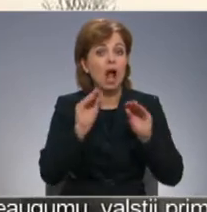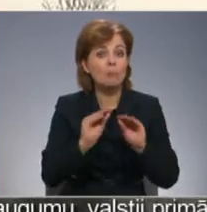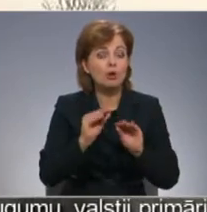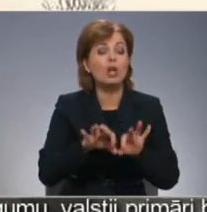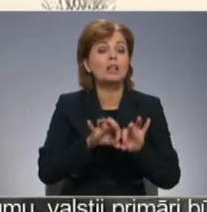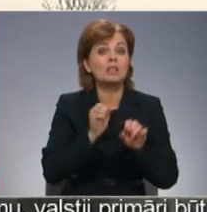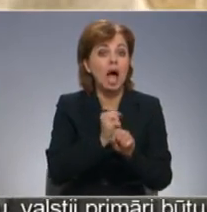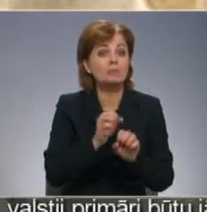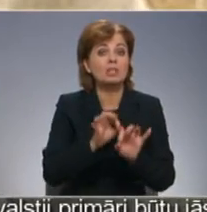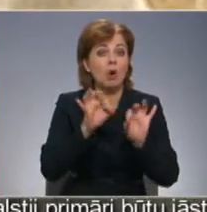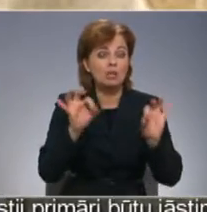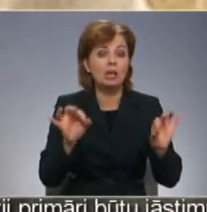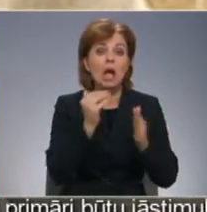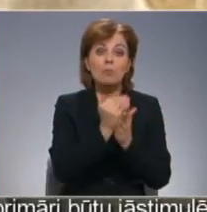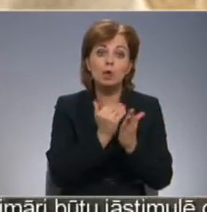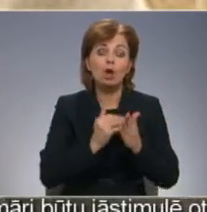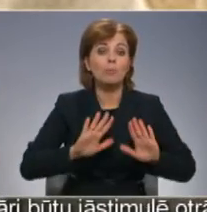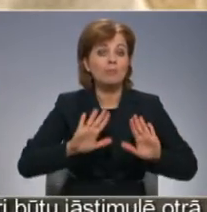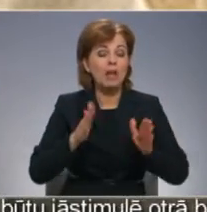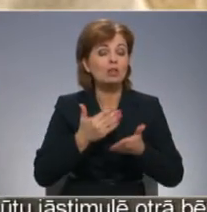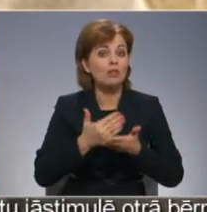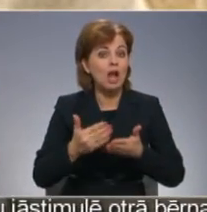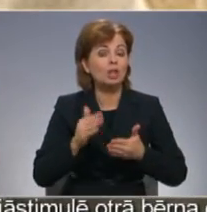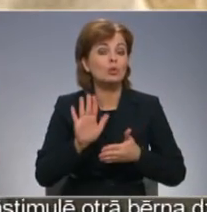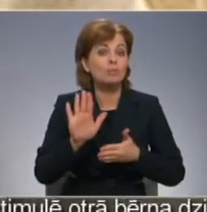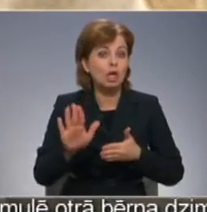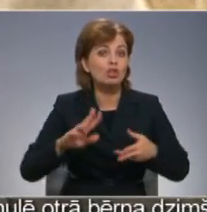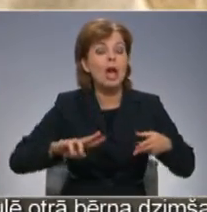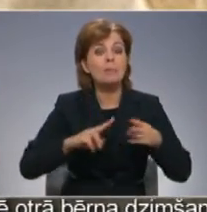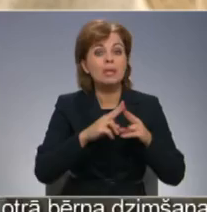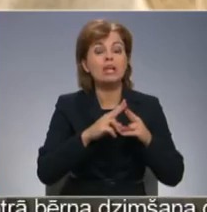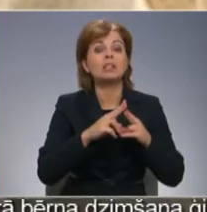sācies. Programmai veiksmīgi veidojoties uz priekšu, pils konservācija plānots